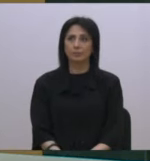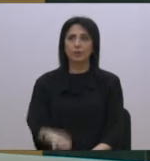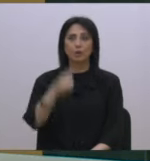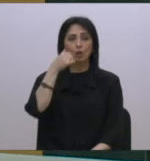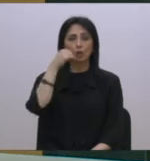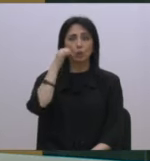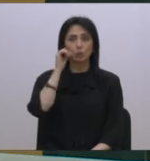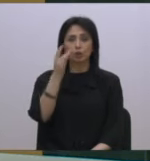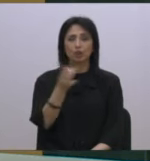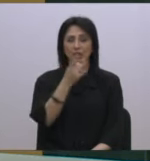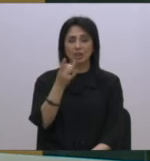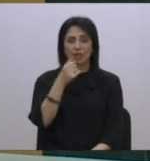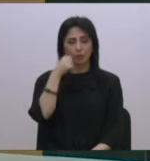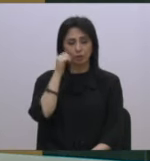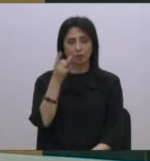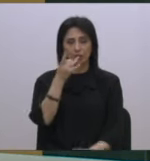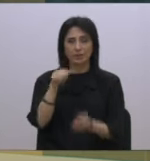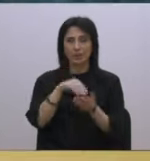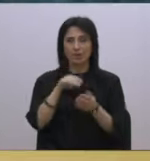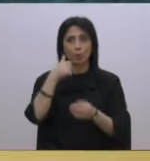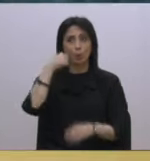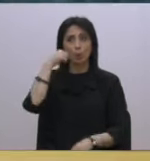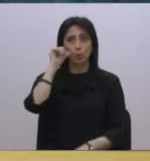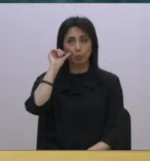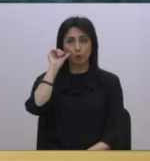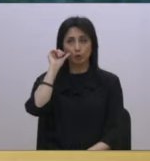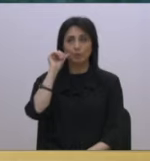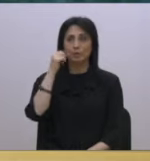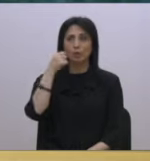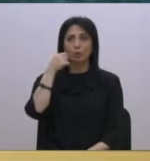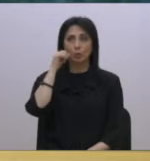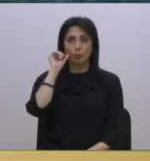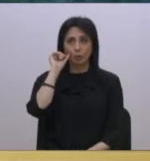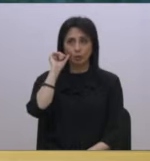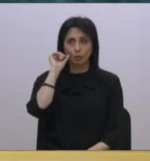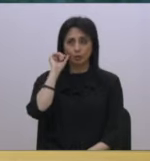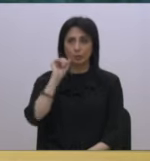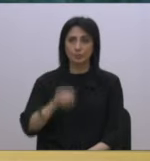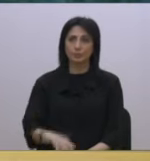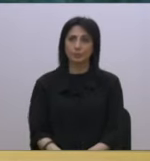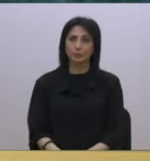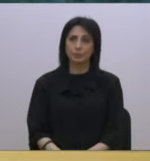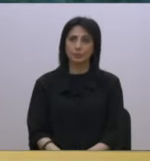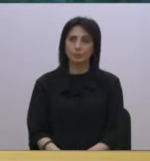Кушин, кидерхел, модит кидерхел, ганмарта. Кушин, кушин, кушин.